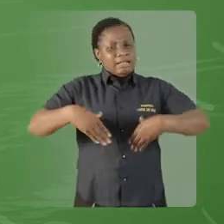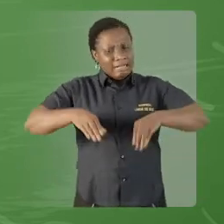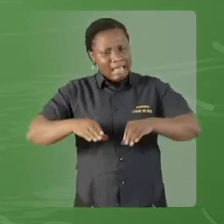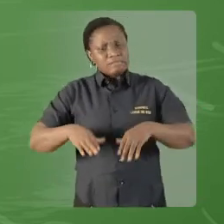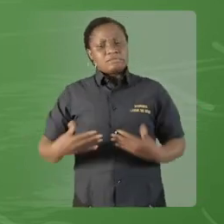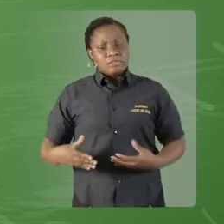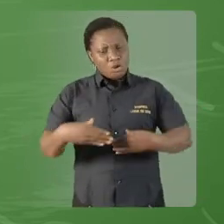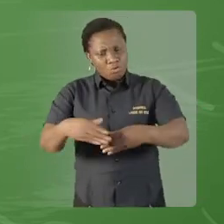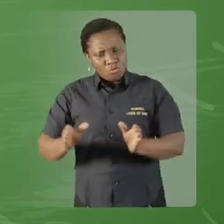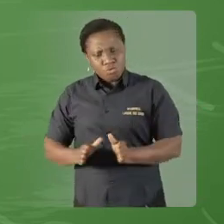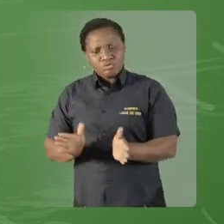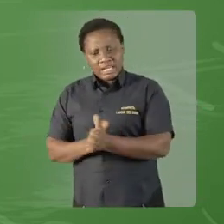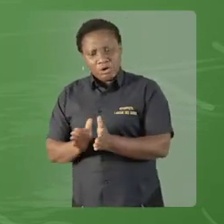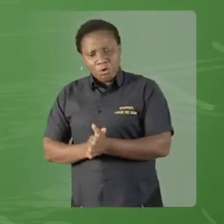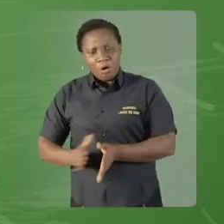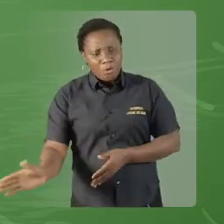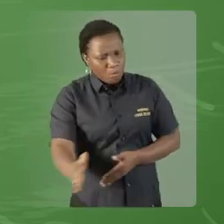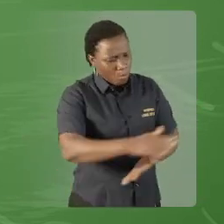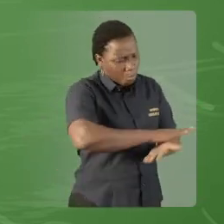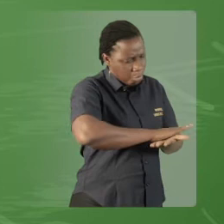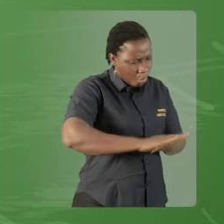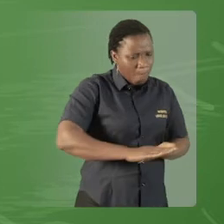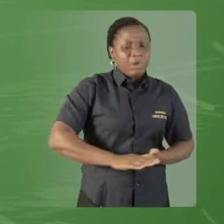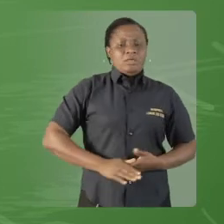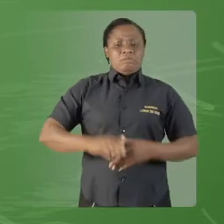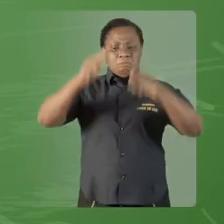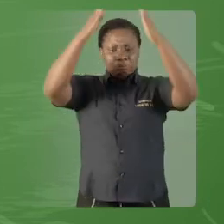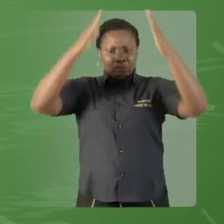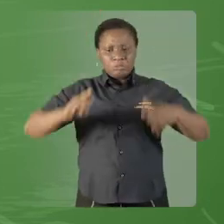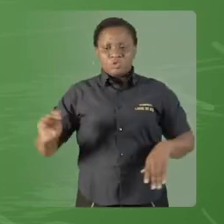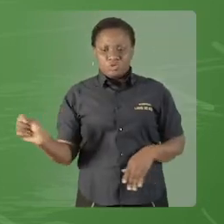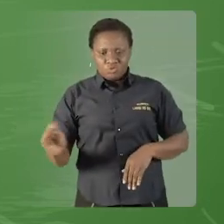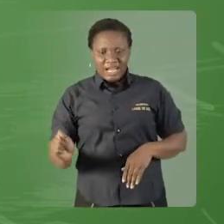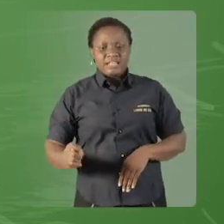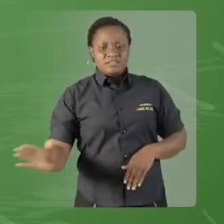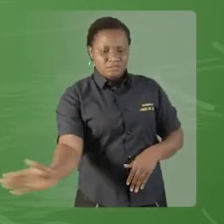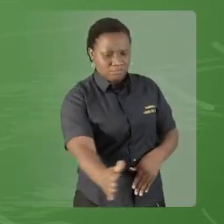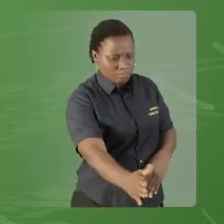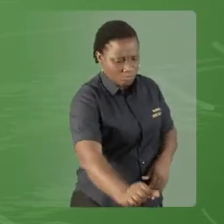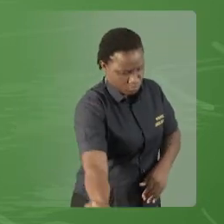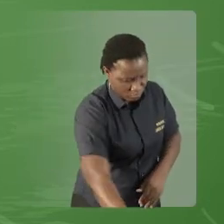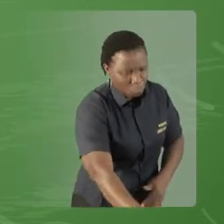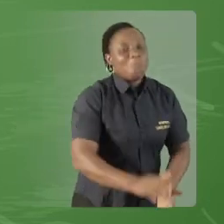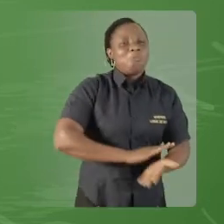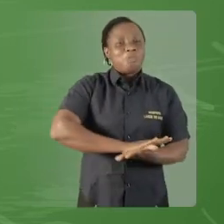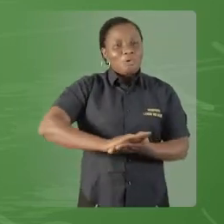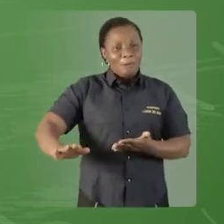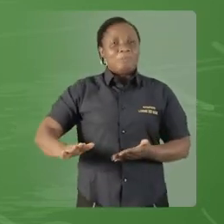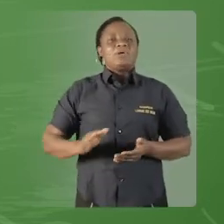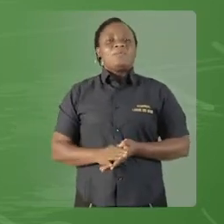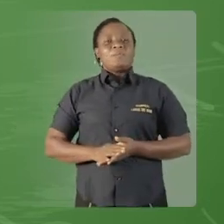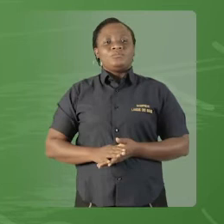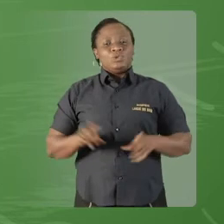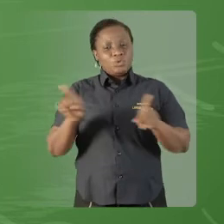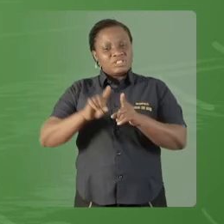de l'école, nettoyer les toilettes de l'école. Ensuite, il faut éviter de casser